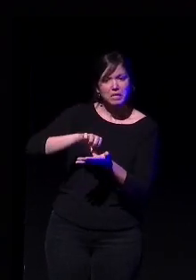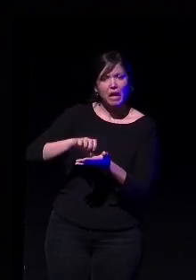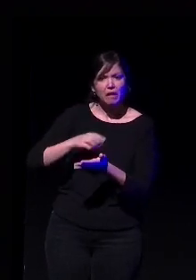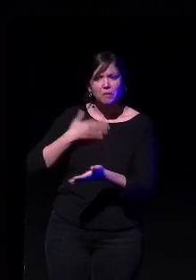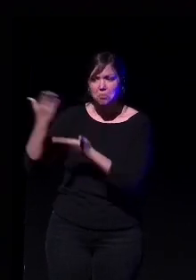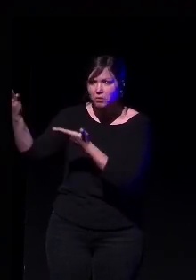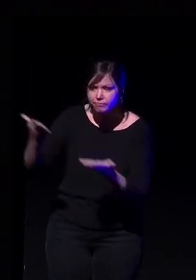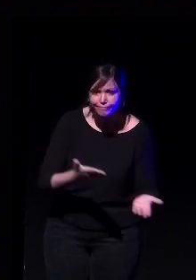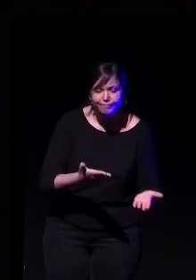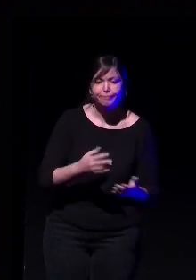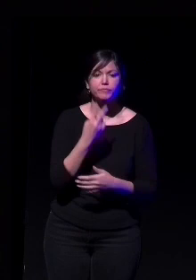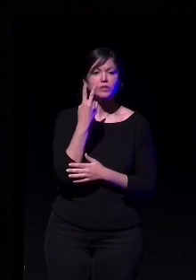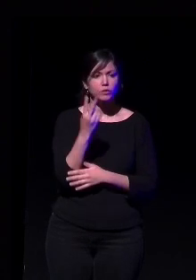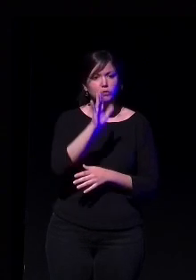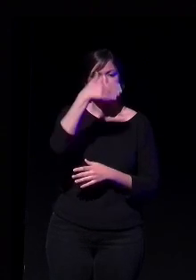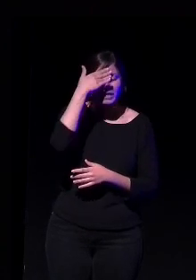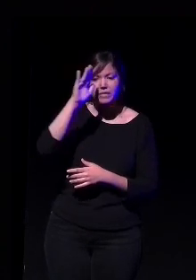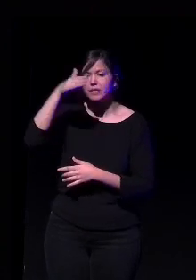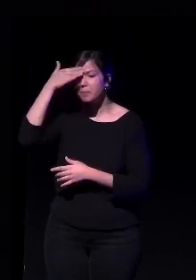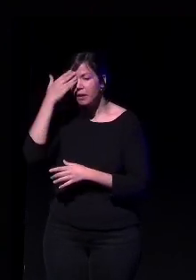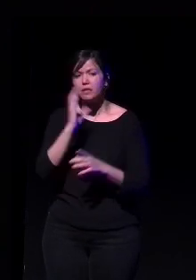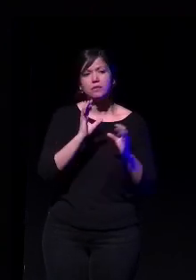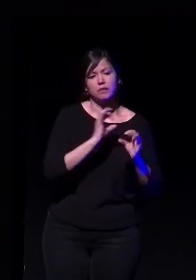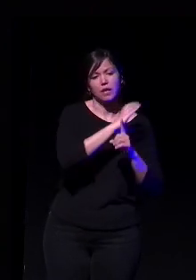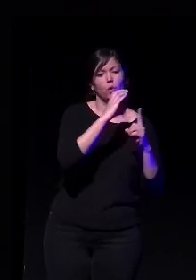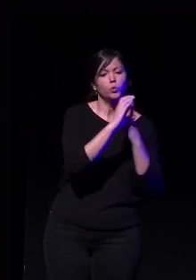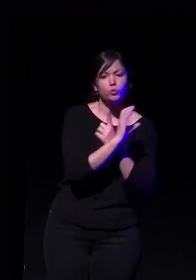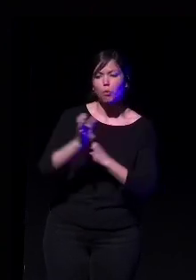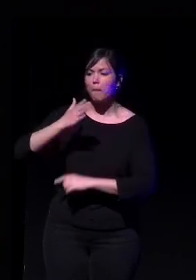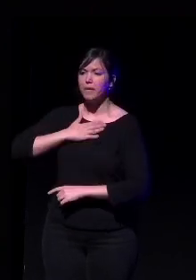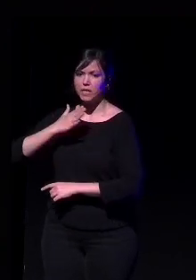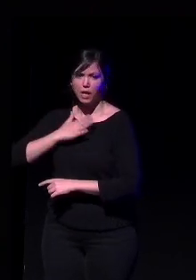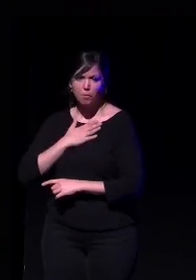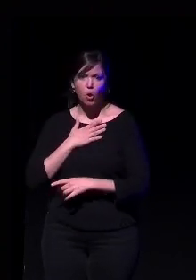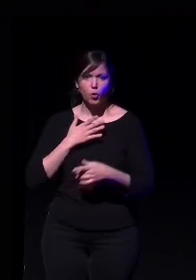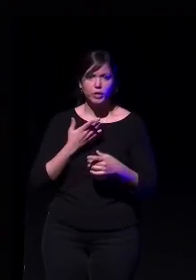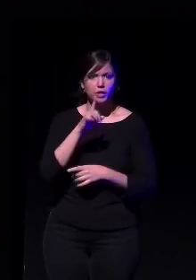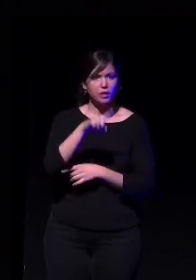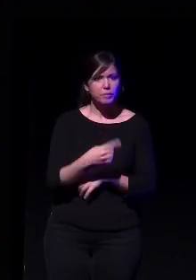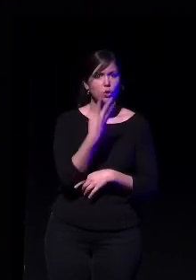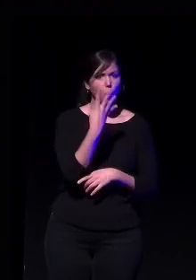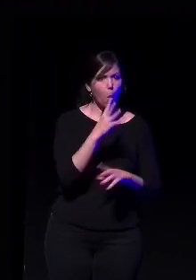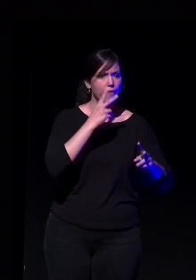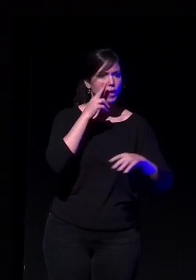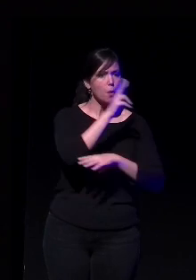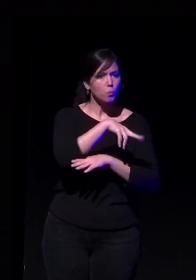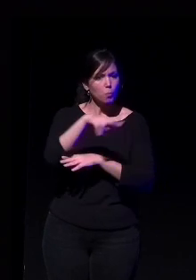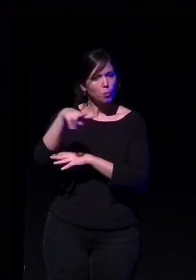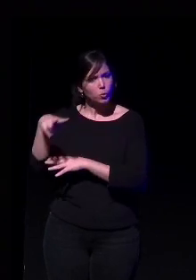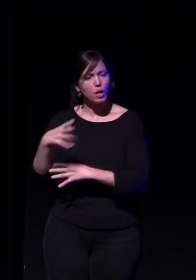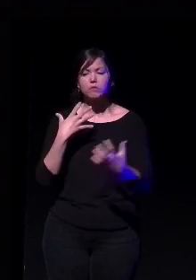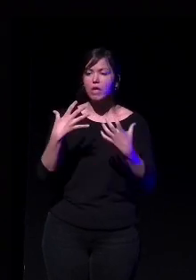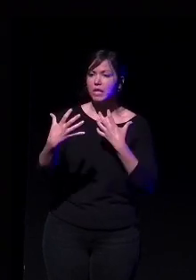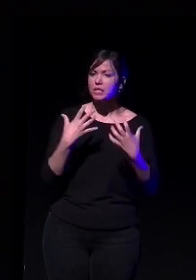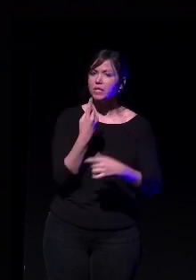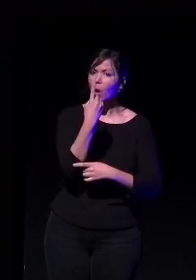hospitalària. Dos dels seus principals atractius són la cultura i el patrimoni. Compta amb 4 museus, entre els quals destaca